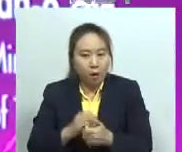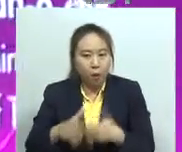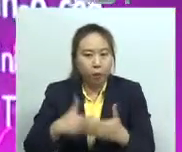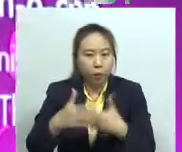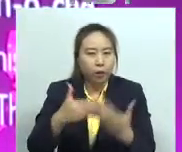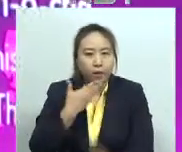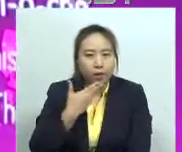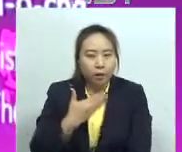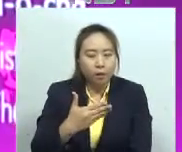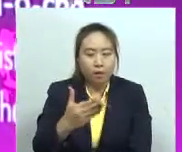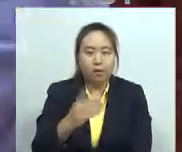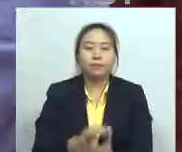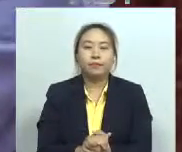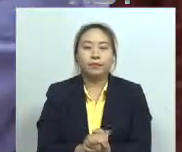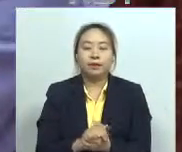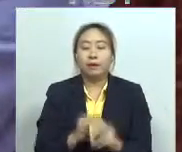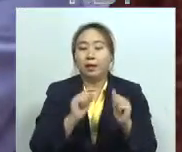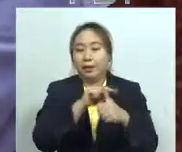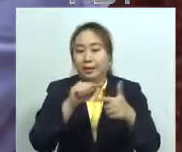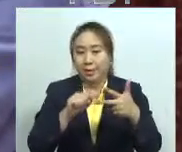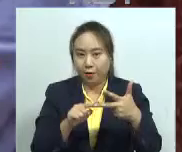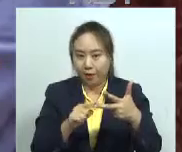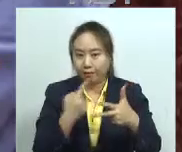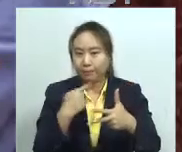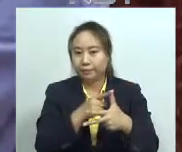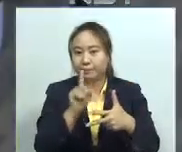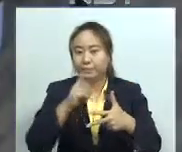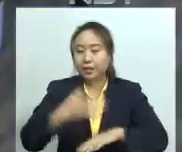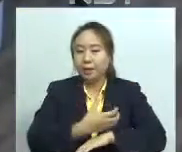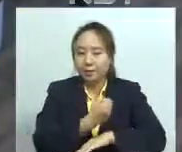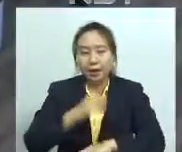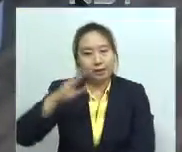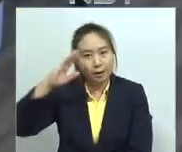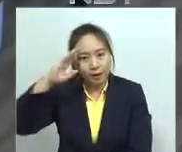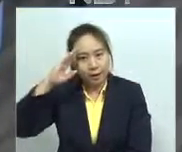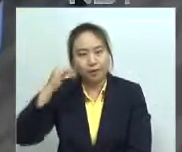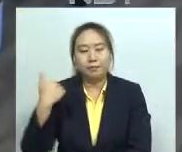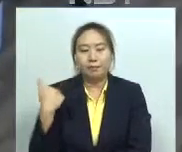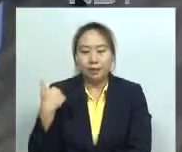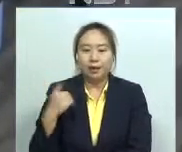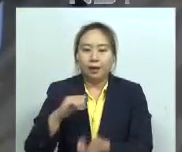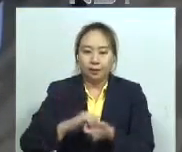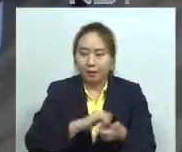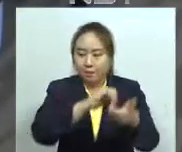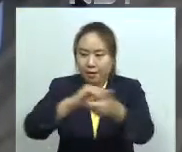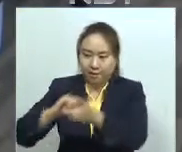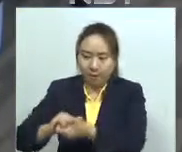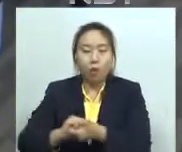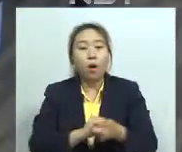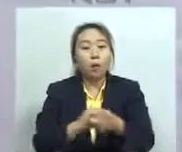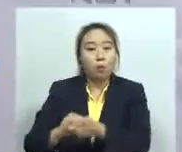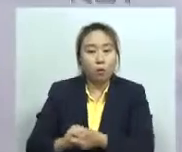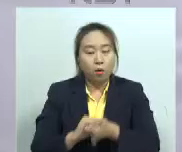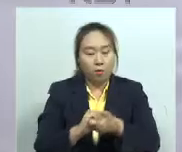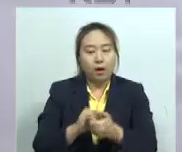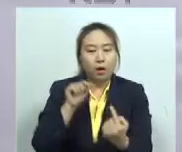นที่จะขับเคลื่อนภายใต้3เสาหลักประกอบด้วยเสาการเมืองความมั่นคงจะมีการสร้างเครือข่ายความร่วมมือด้านความมั่นคงทาง